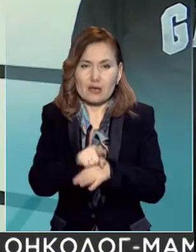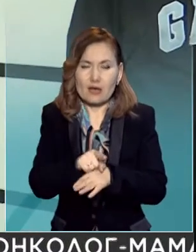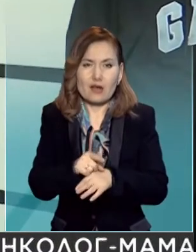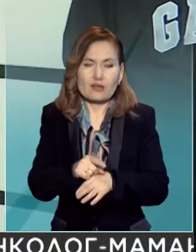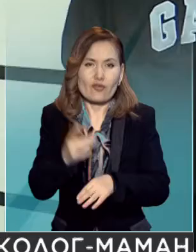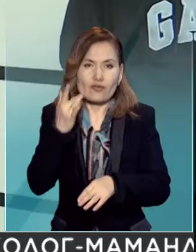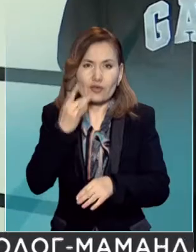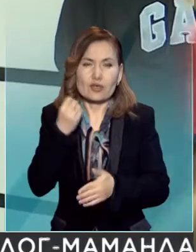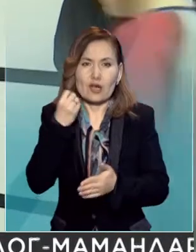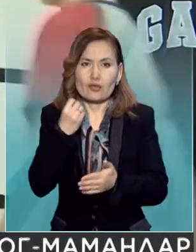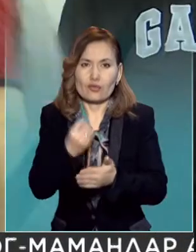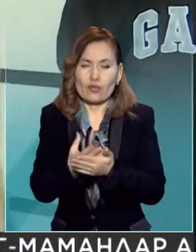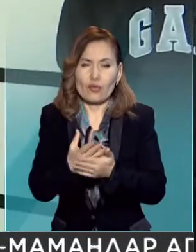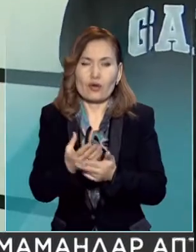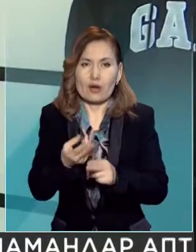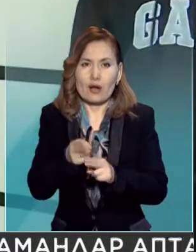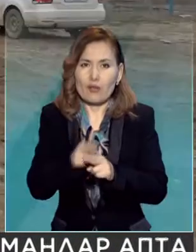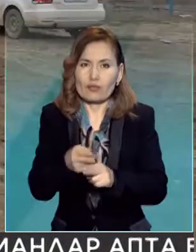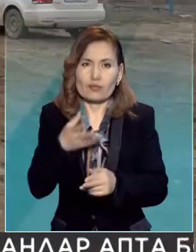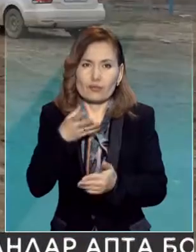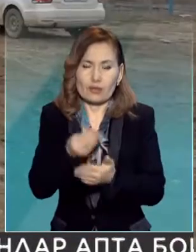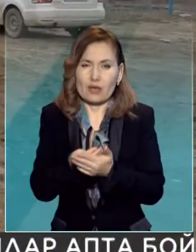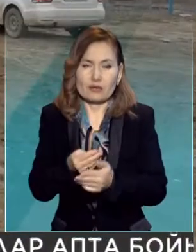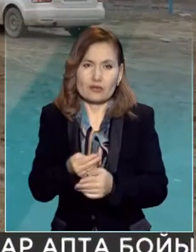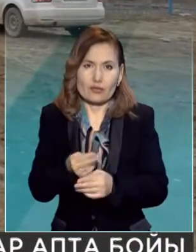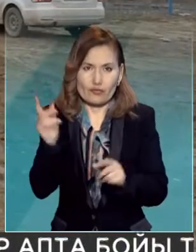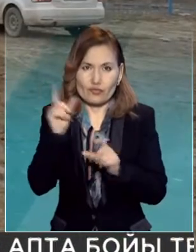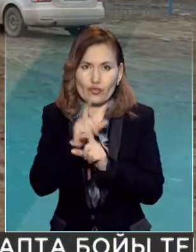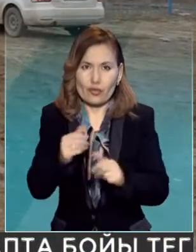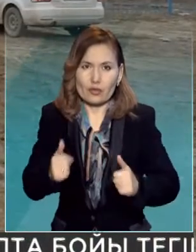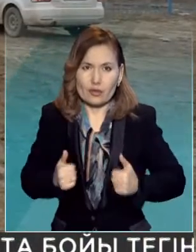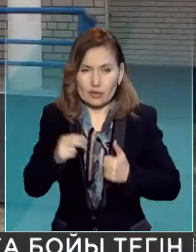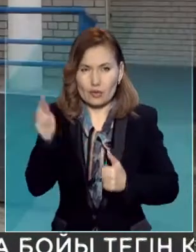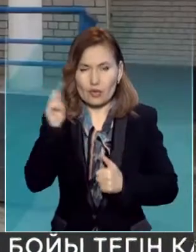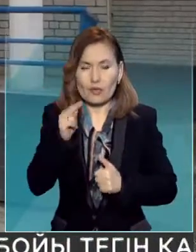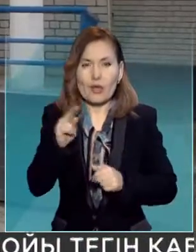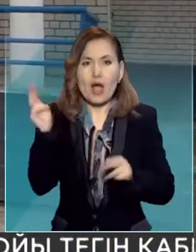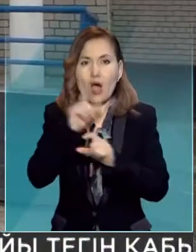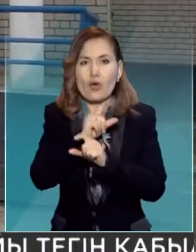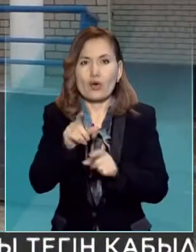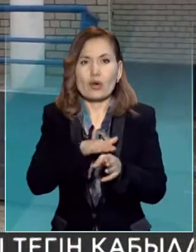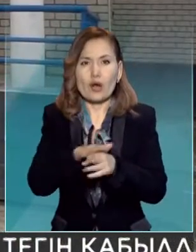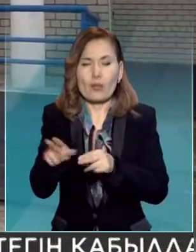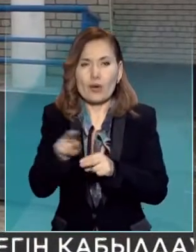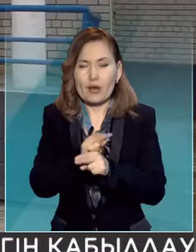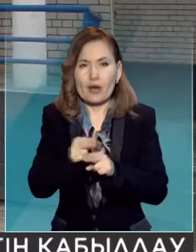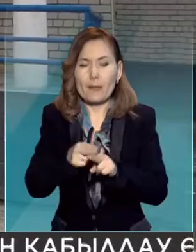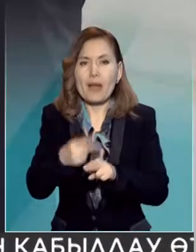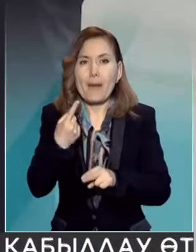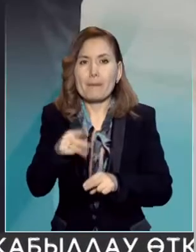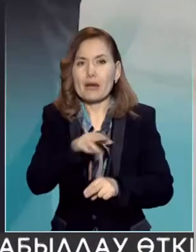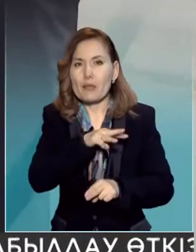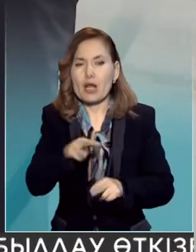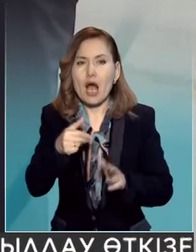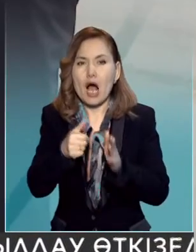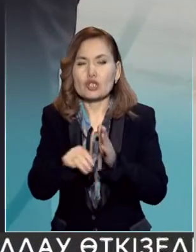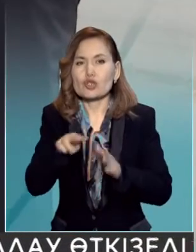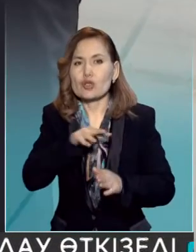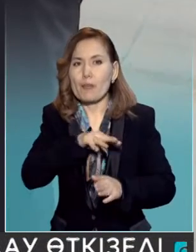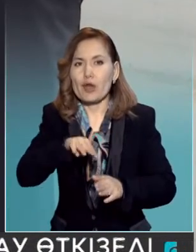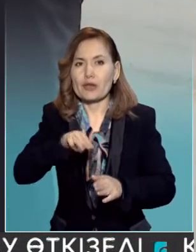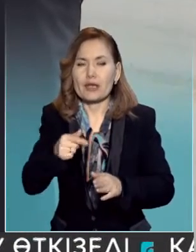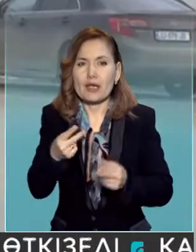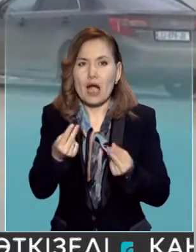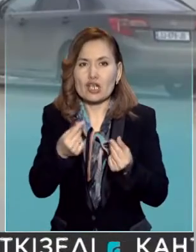таксистердің көбі. Былай сабағымыз жақсы. Мектепті бастан аяқ күрделі жөндеуден өткізу үшін 1 миллиард 600 миллион теңгедей